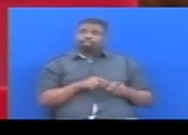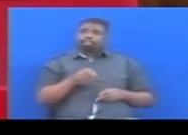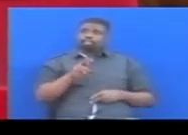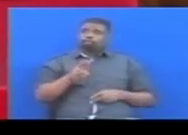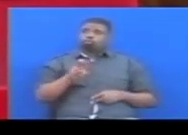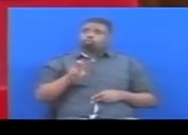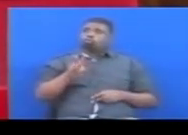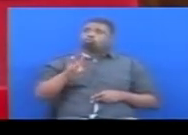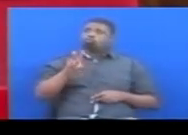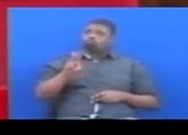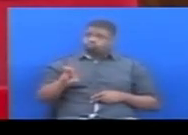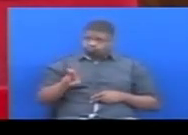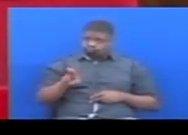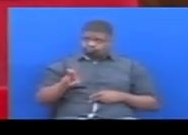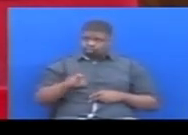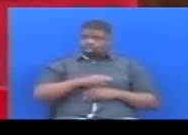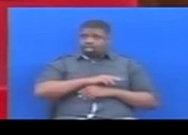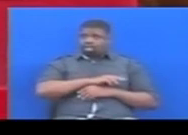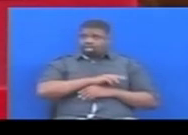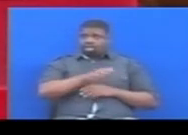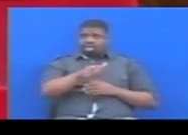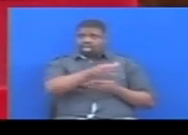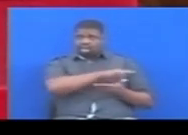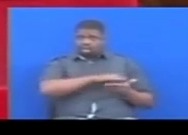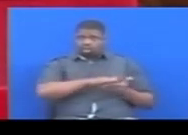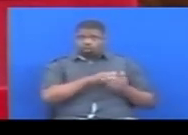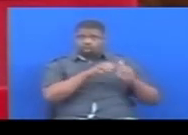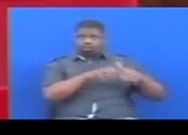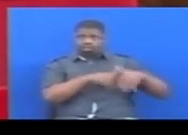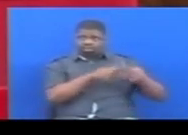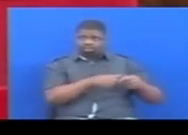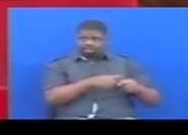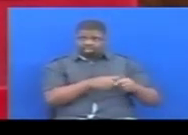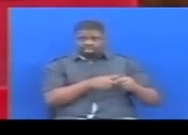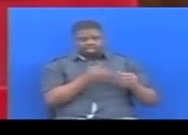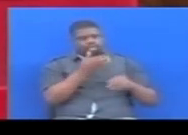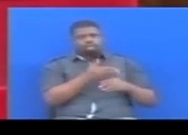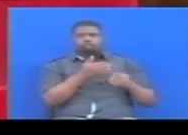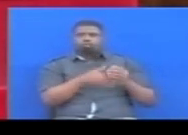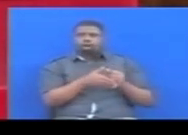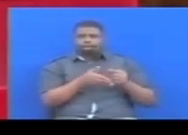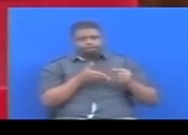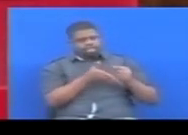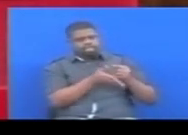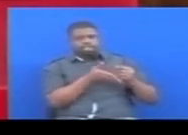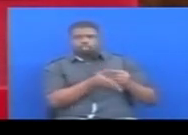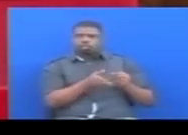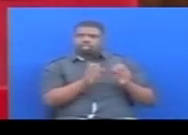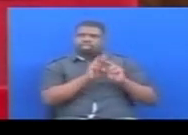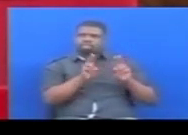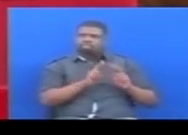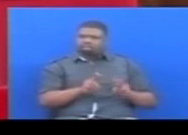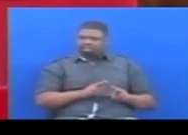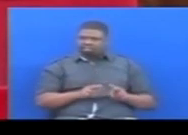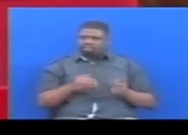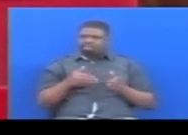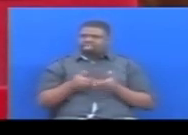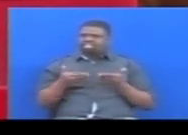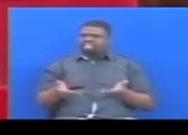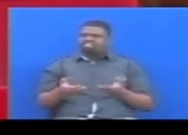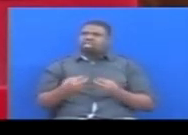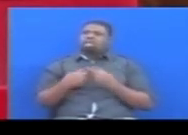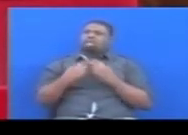ilikuwa inajengwa machinjio kubwa ya kisasa, lakini mpaka sasa hivi imesimama na haijulikani itakamilika lini, serikali